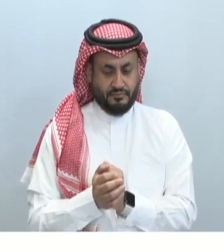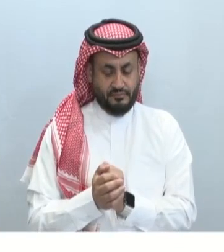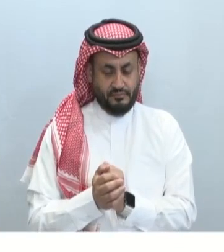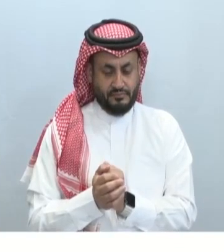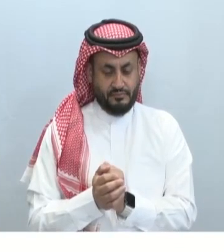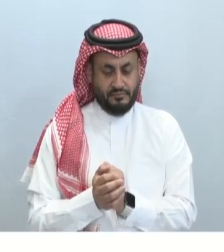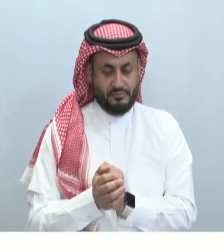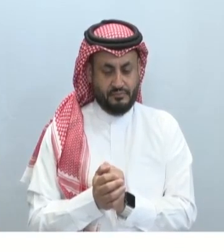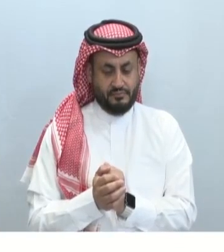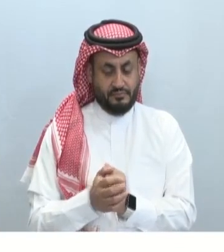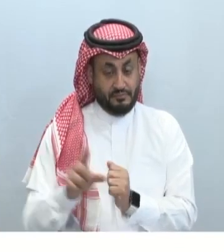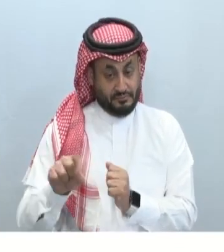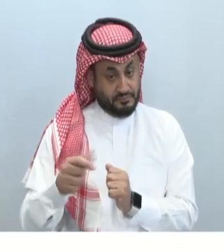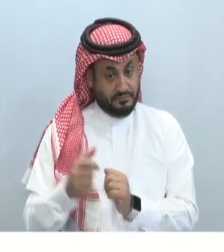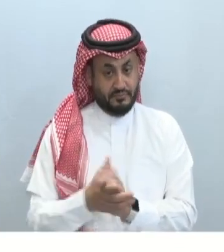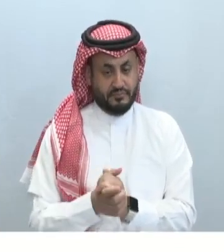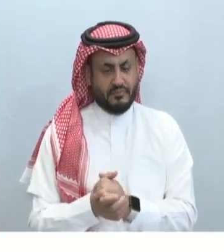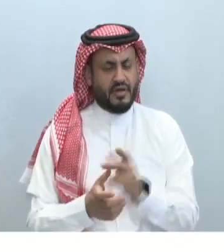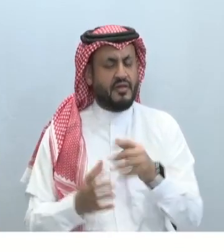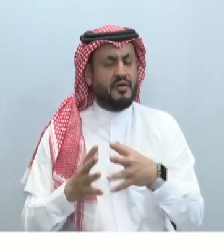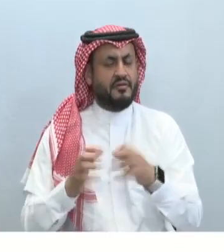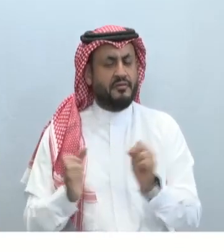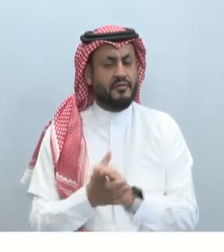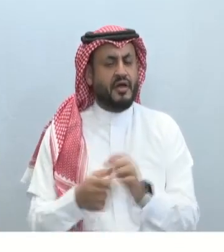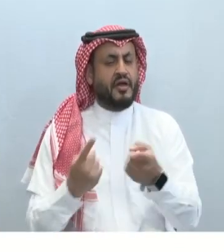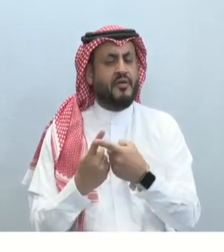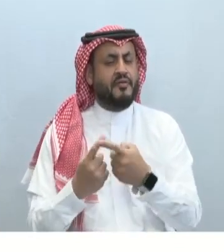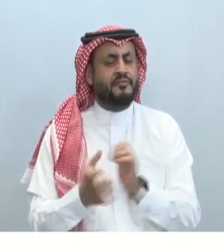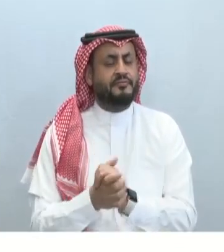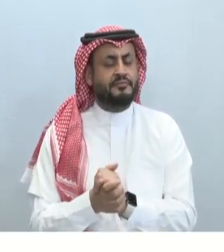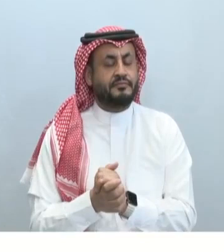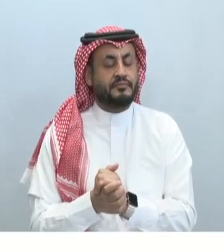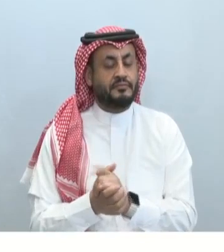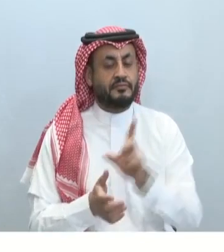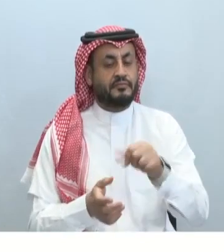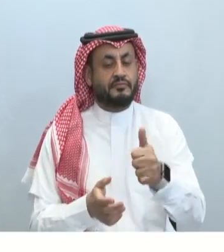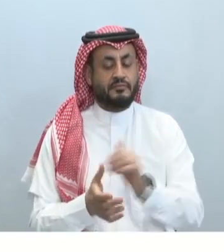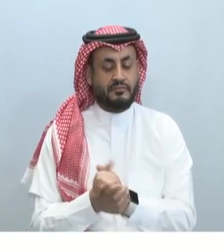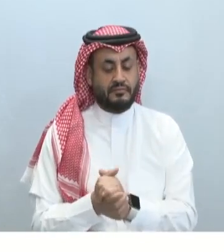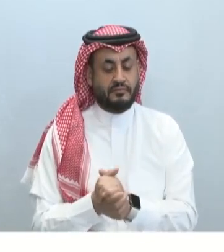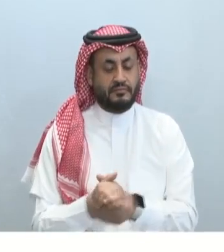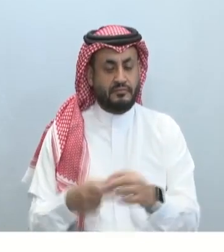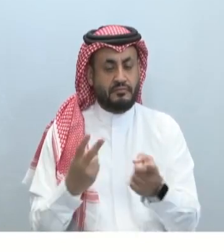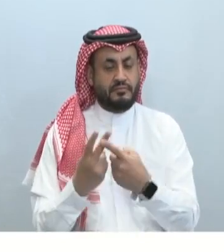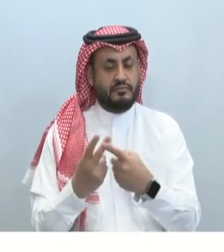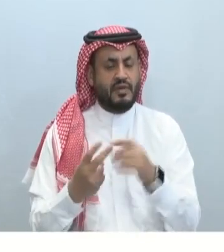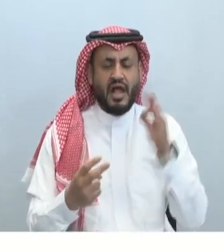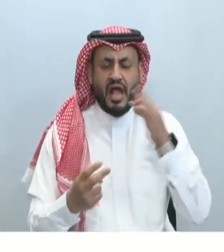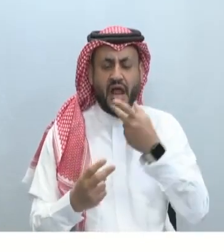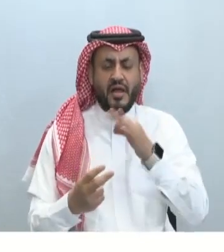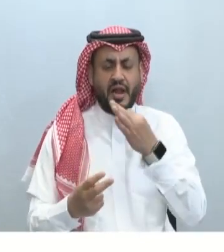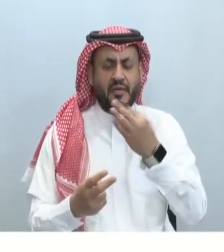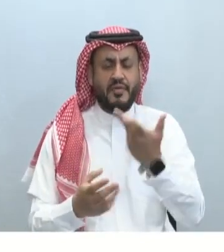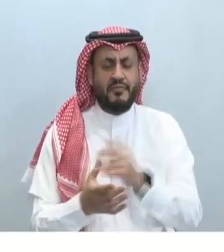الكلمات جيد والمعنى الكلمه الاولى ممتاز من يقرا الكلمه